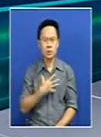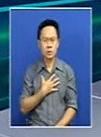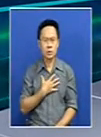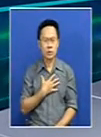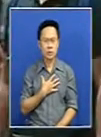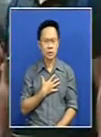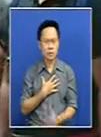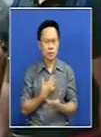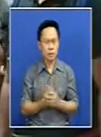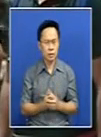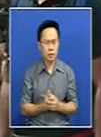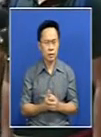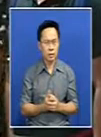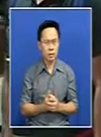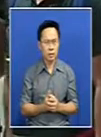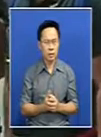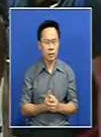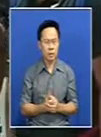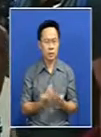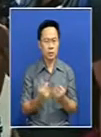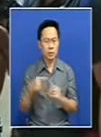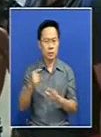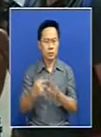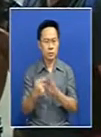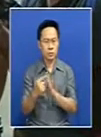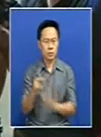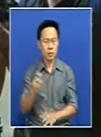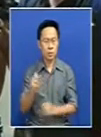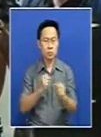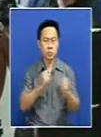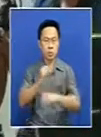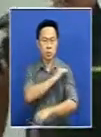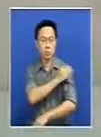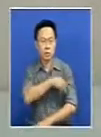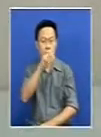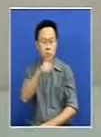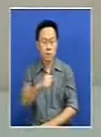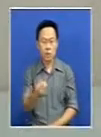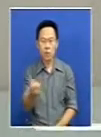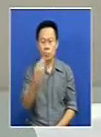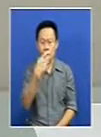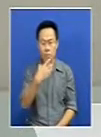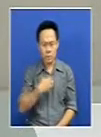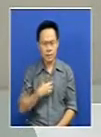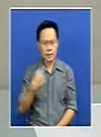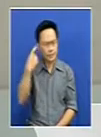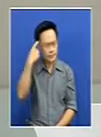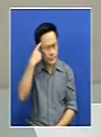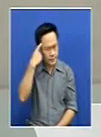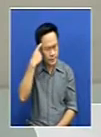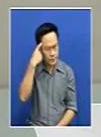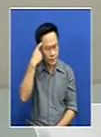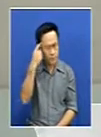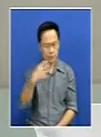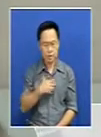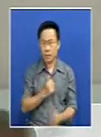ที่บราซิลนะครับโดยที่แมนนี่ปาเกียวนะครับยอดนักชกชื่อก้องชาวฟิลิปปินส์นั้นเผยว่ามีความคิดที่จะล